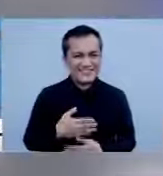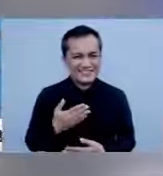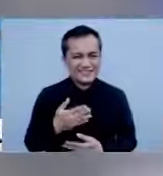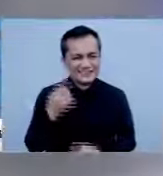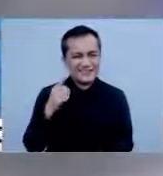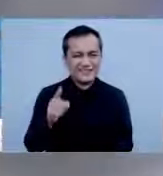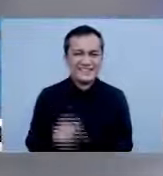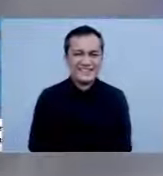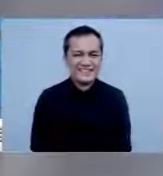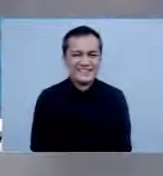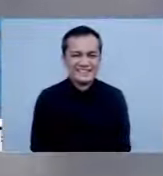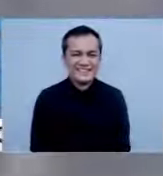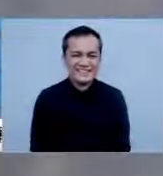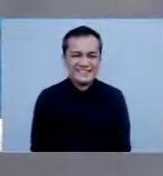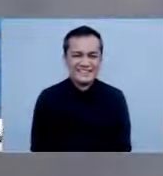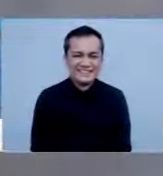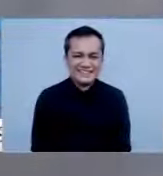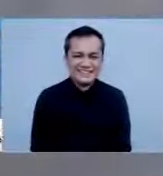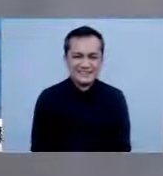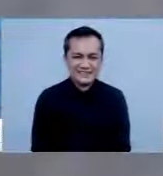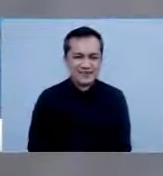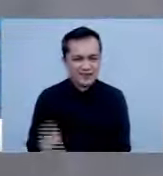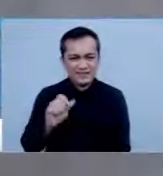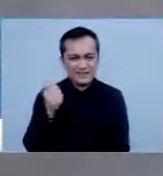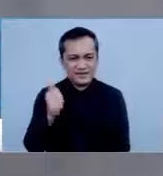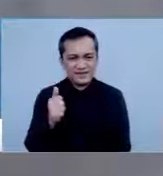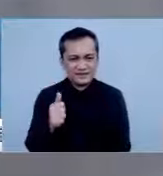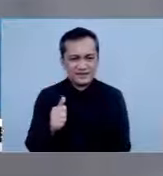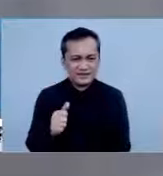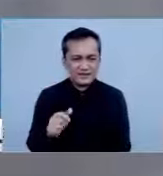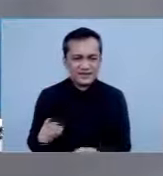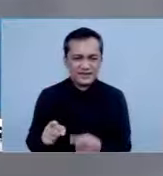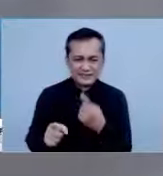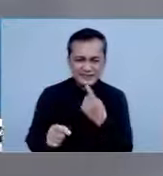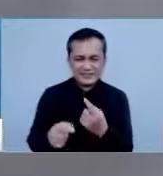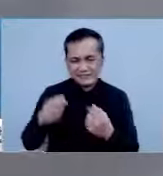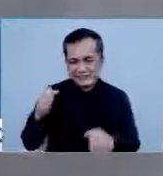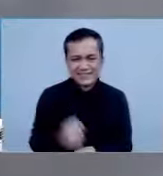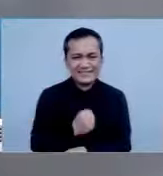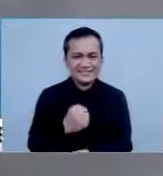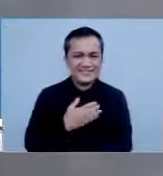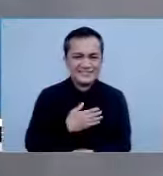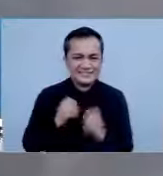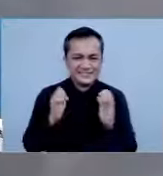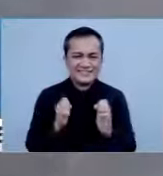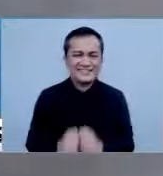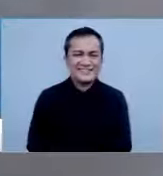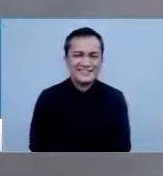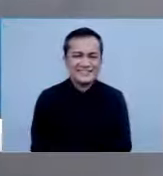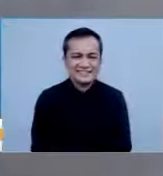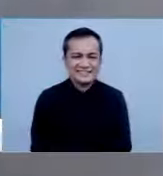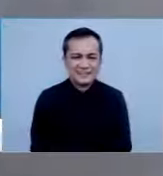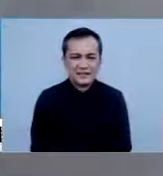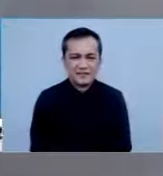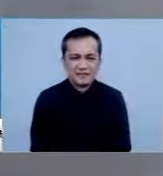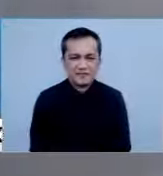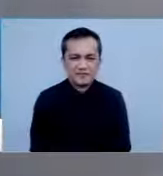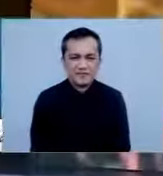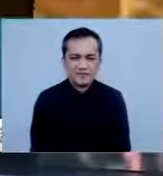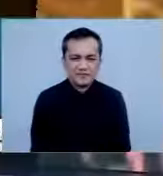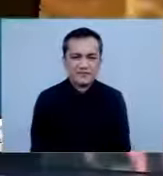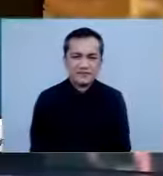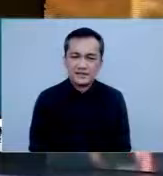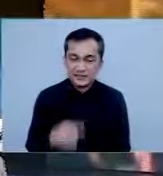sa'yo kung wala ko ibang lakad ko din. Ginawa mo na yan. Memoriado ko rin kasi isang ito. Pero si Ms. Rebecca tried to help me